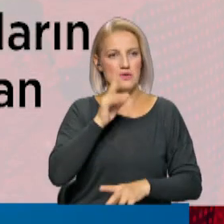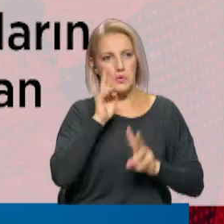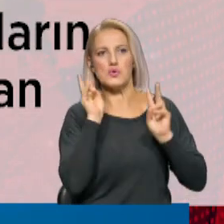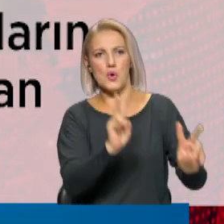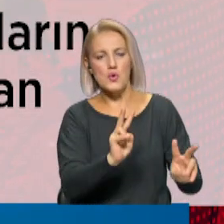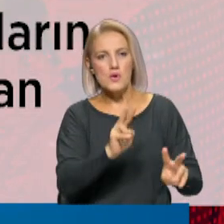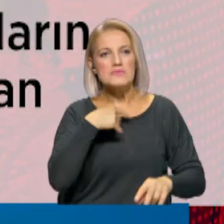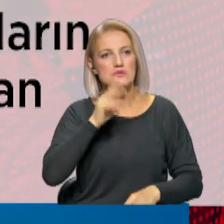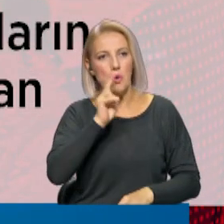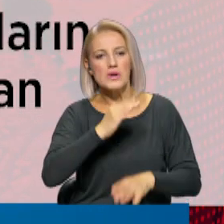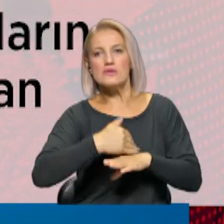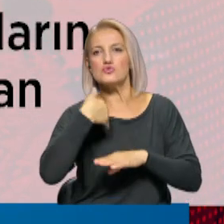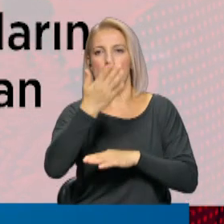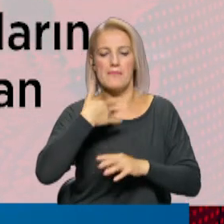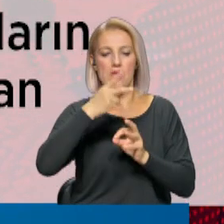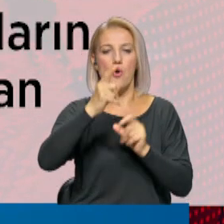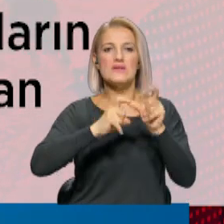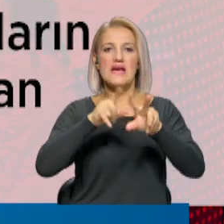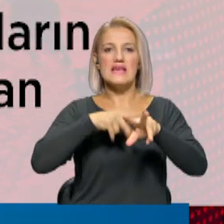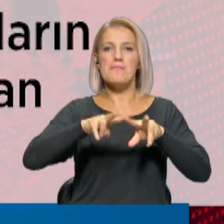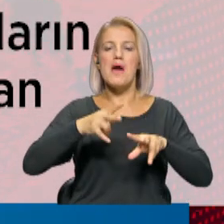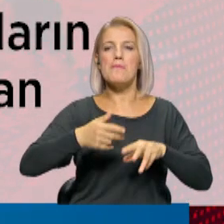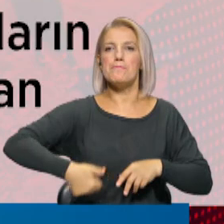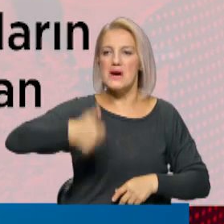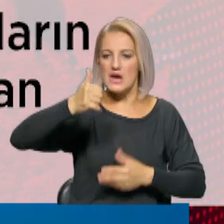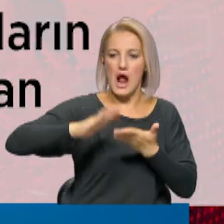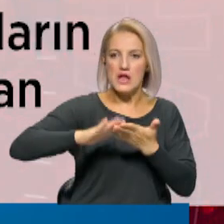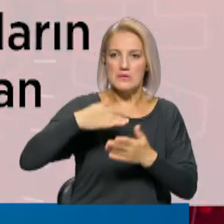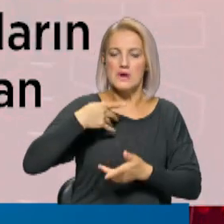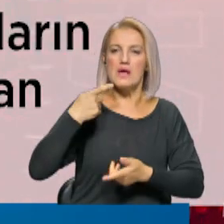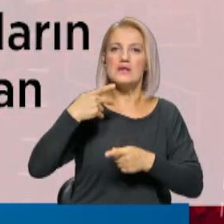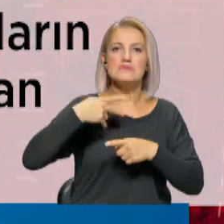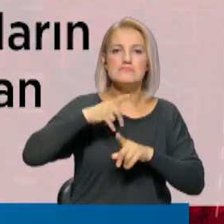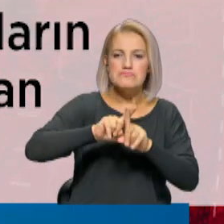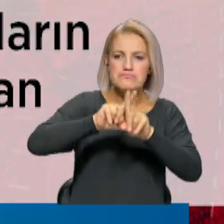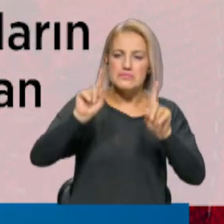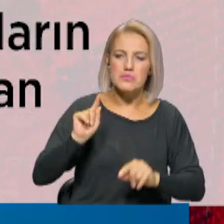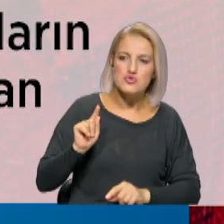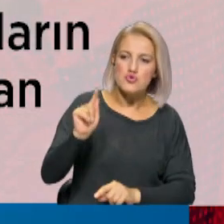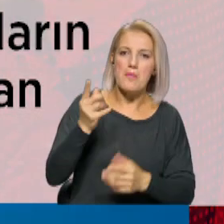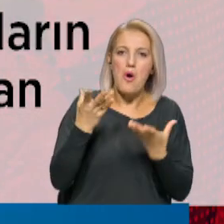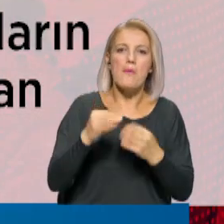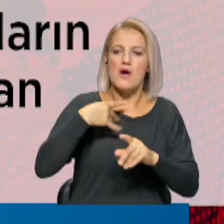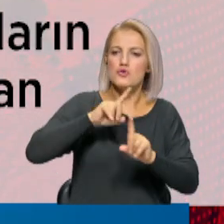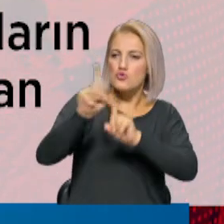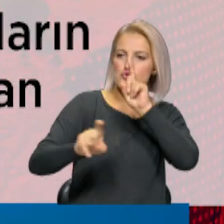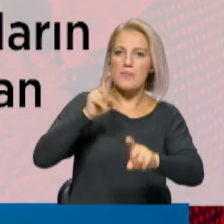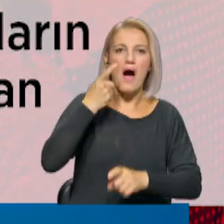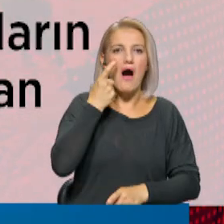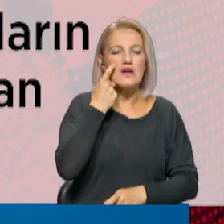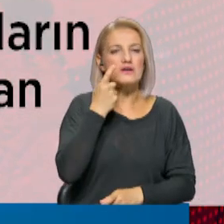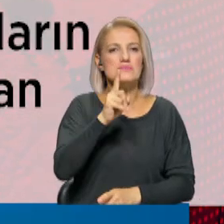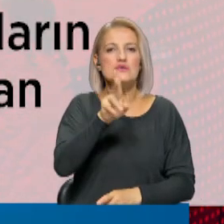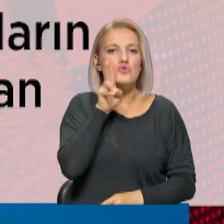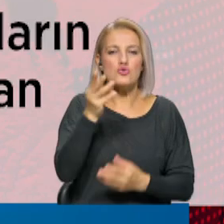gördük. Durumu gördükten sonra ben ÖSYM başkanı olan arkadaşımızı da bir zan altında bırakmak istemem ama soruşturmaların hayırlı bir